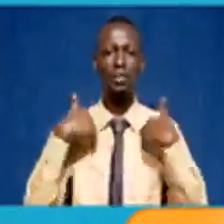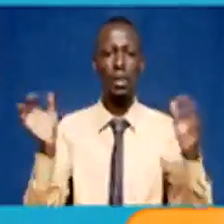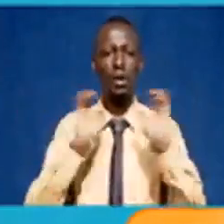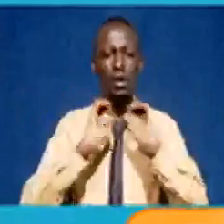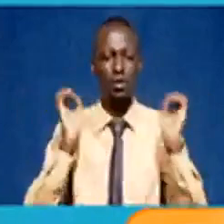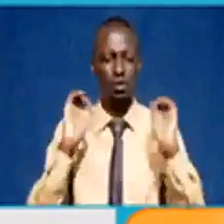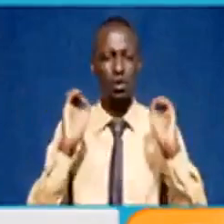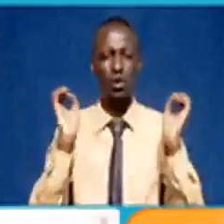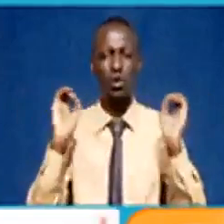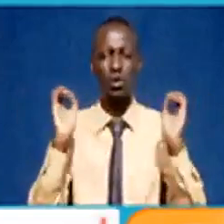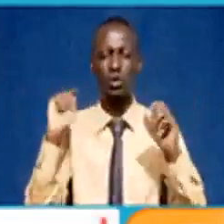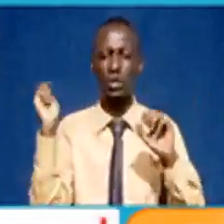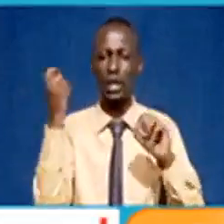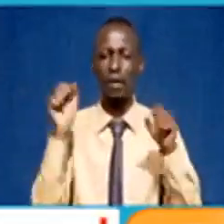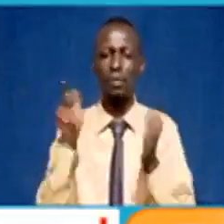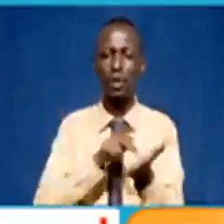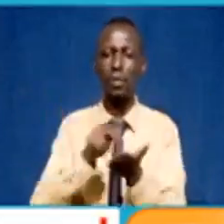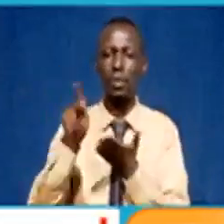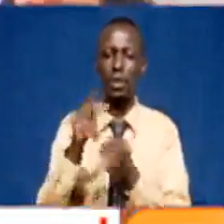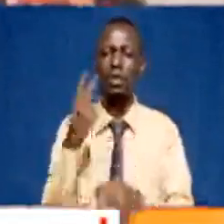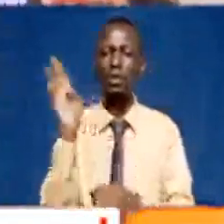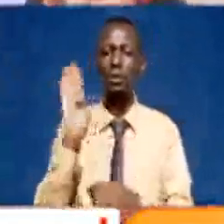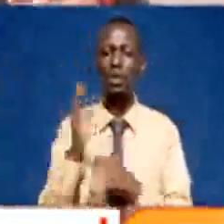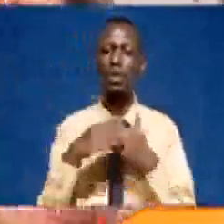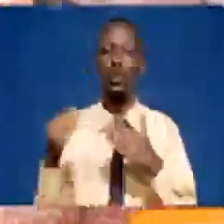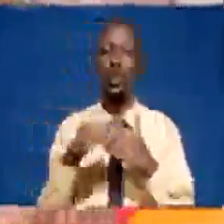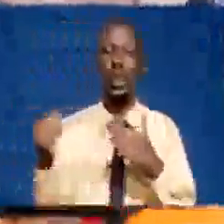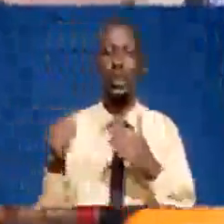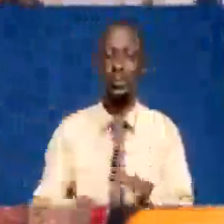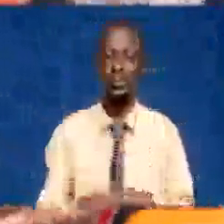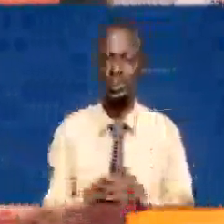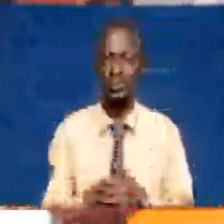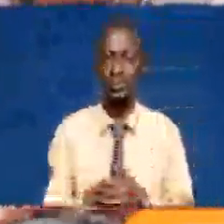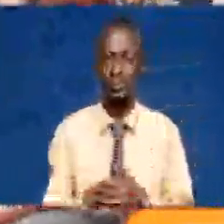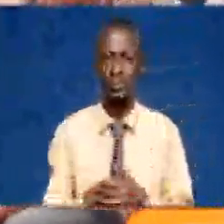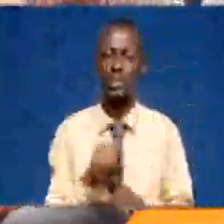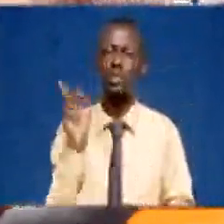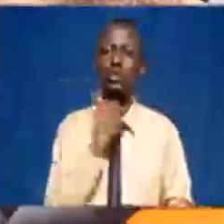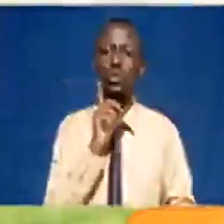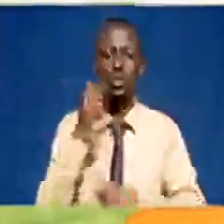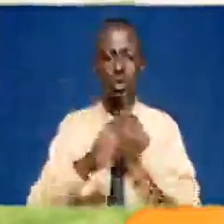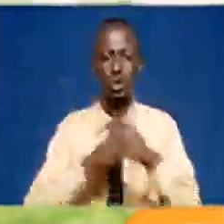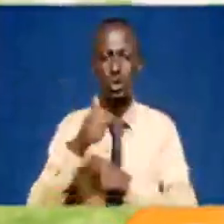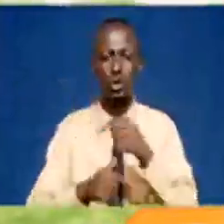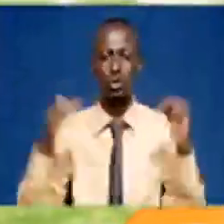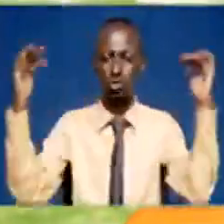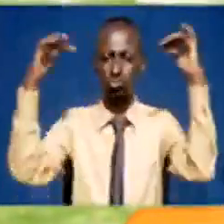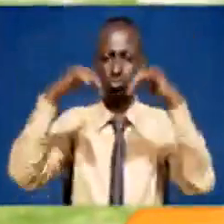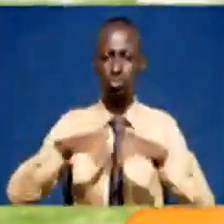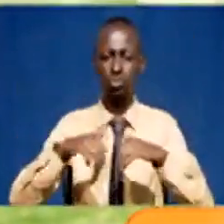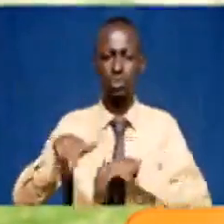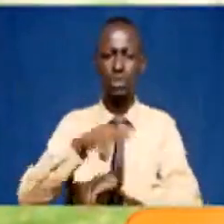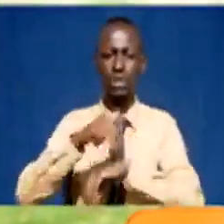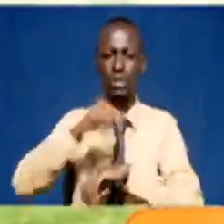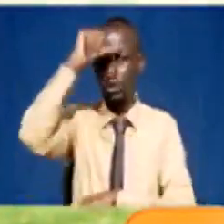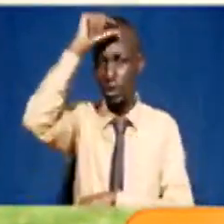that Kenya will be expected to pay $2 billion in one go. Kongamano litaendelea hapo kesho. Huku serikali ya